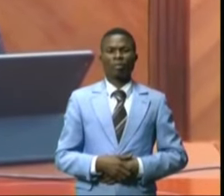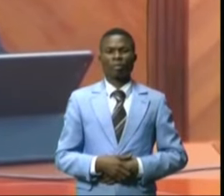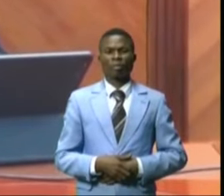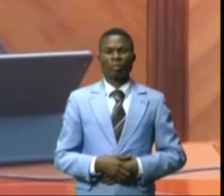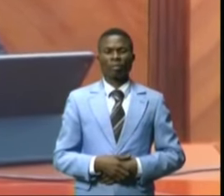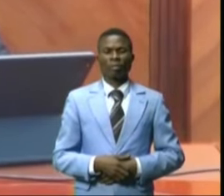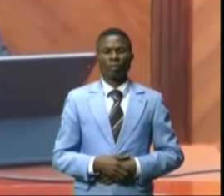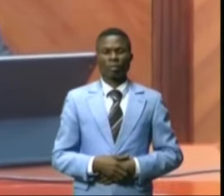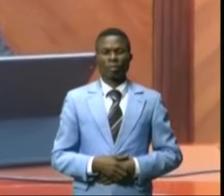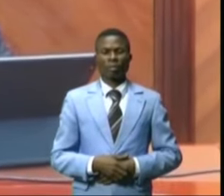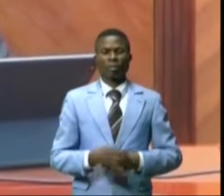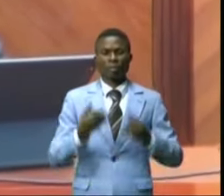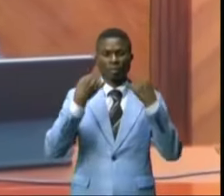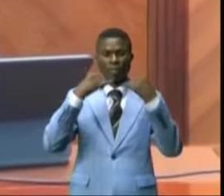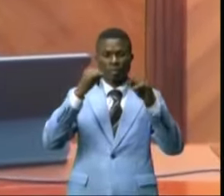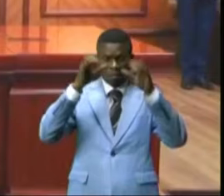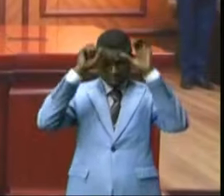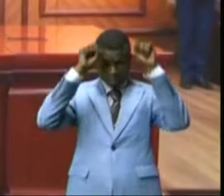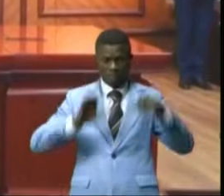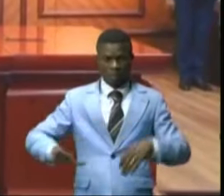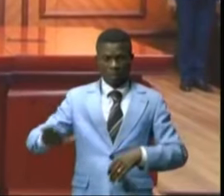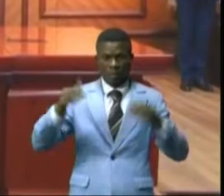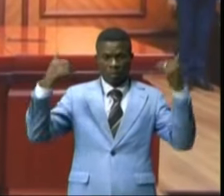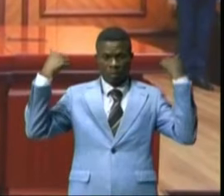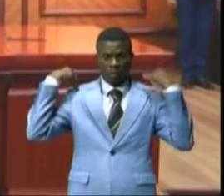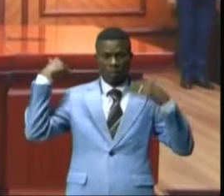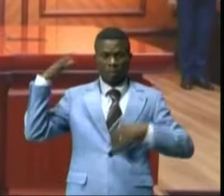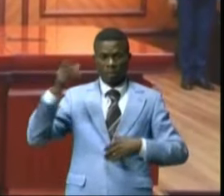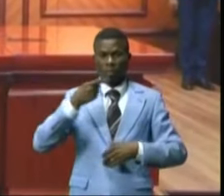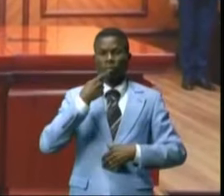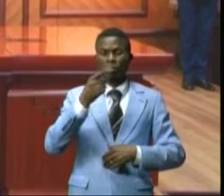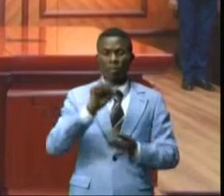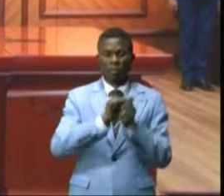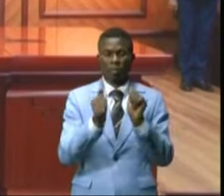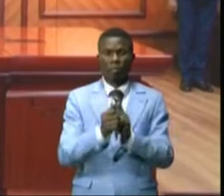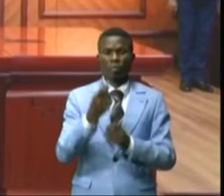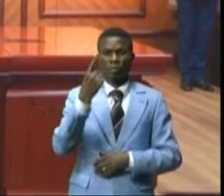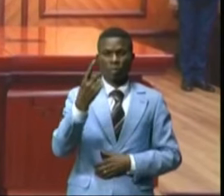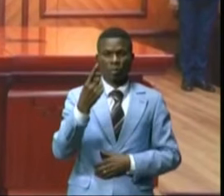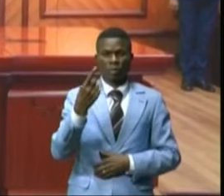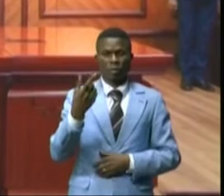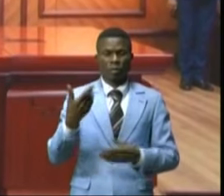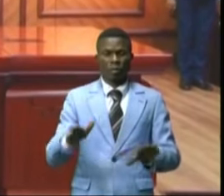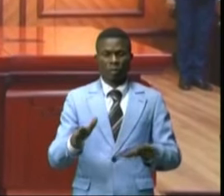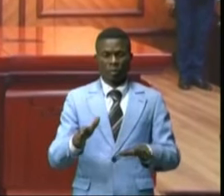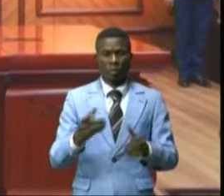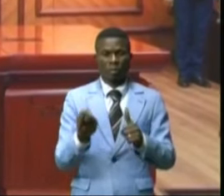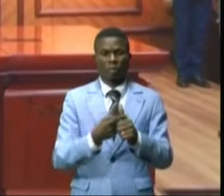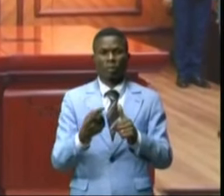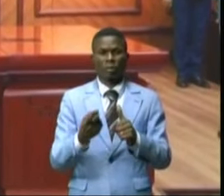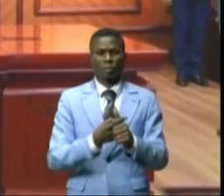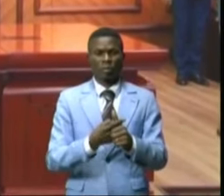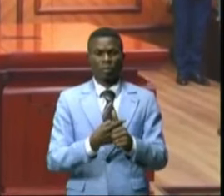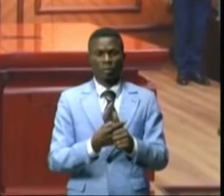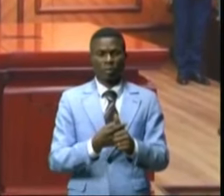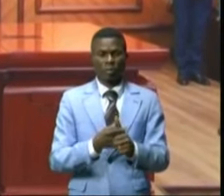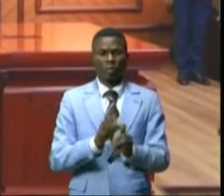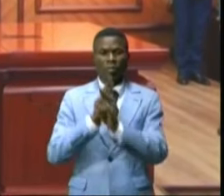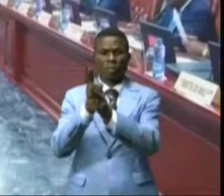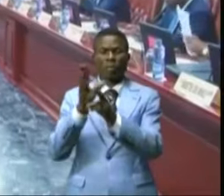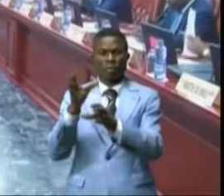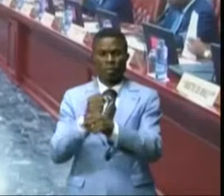La communication du président de la République, chef de l'État, a porté sur un seul point, essentiellement la restitution